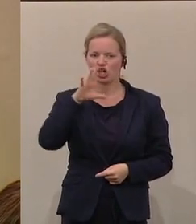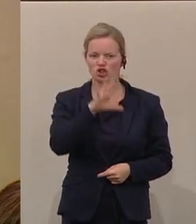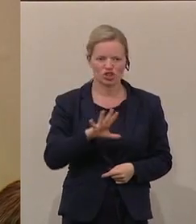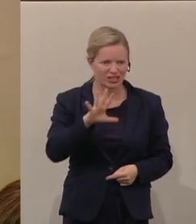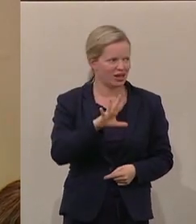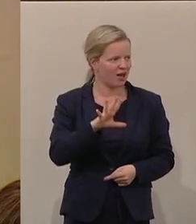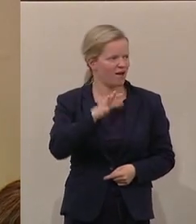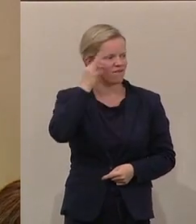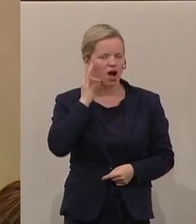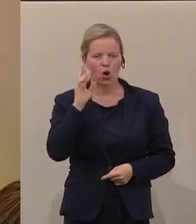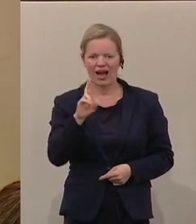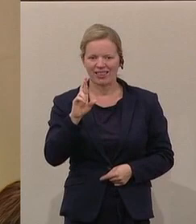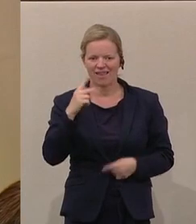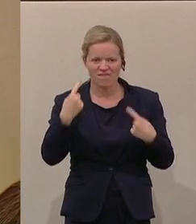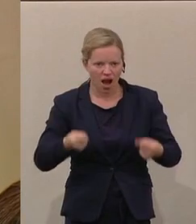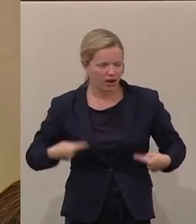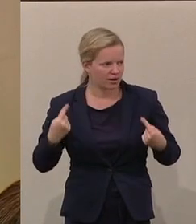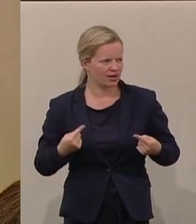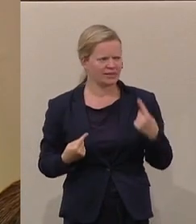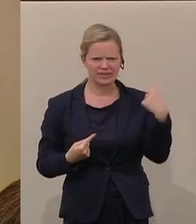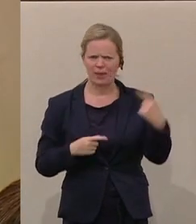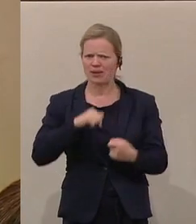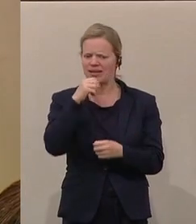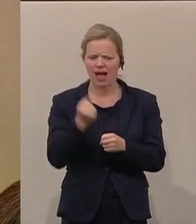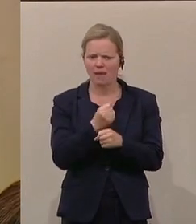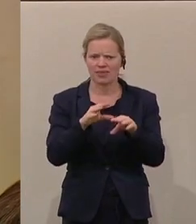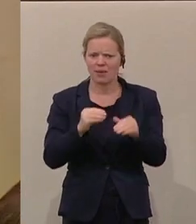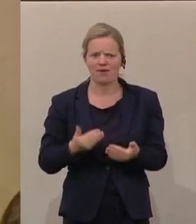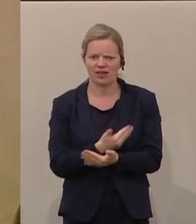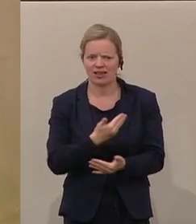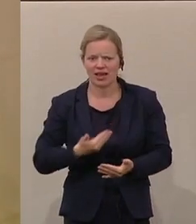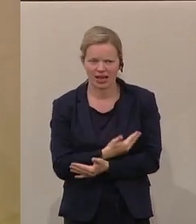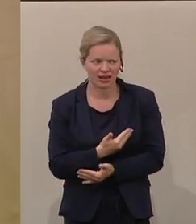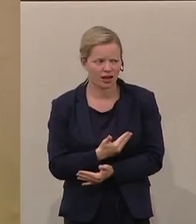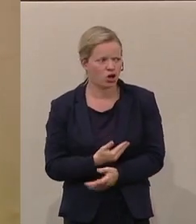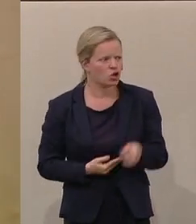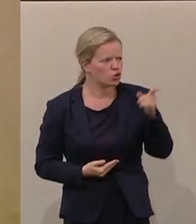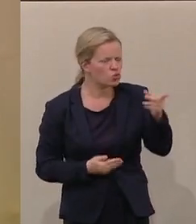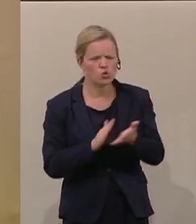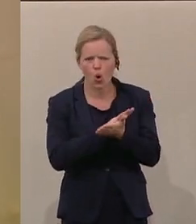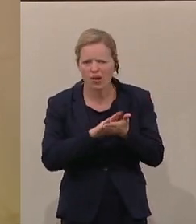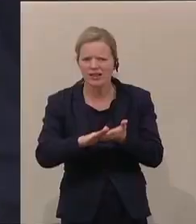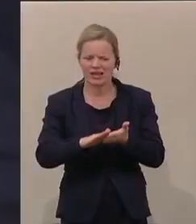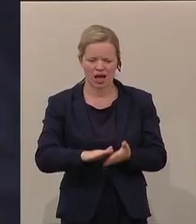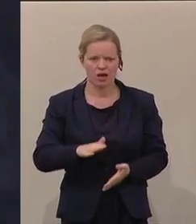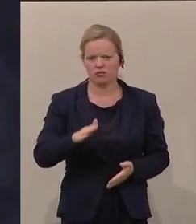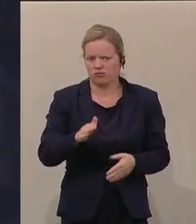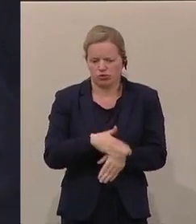Wagner. Entschuldigen, Sie sind doch keine Arbeitnehmervertreter. Das würden Sie, die haben doch in Ihrem ganzen Leben noch keinen Schraubenzieher oder eine Schaufel in der Hand